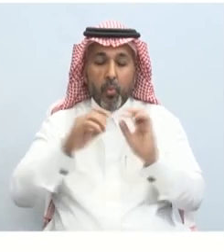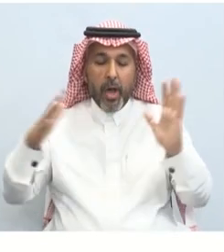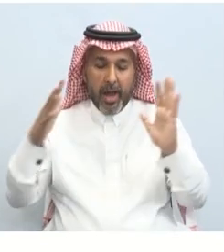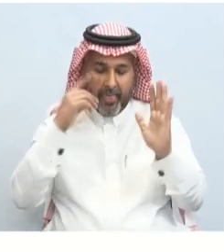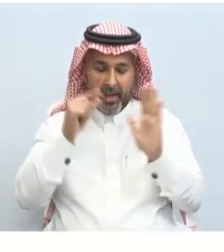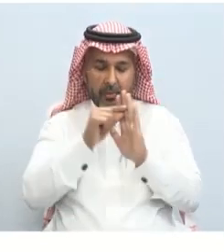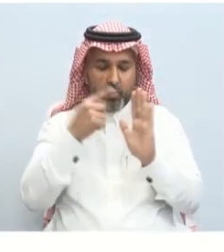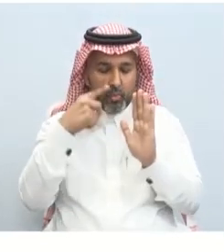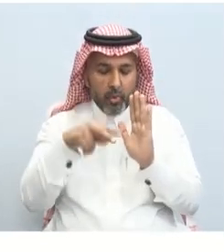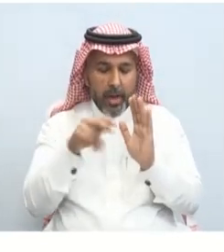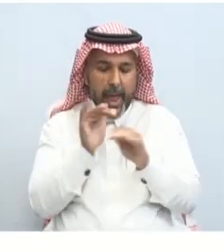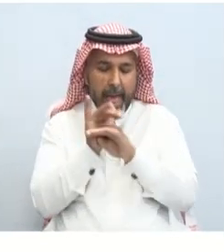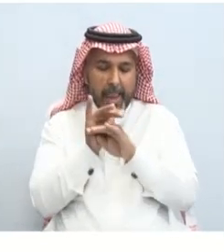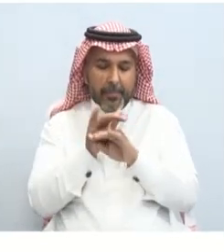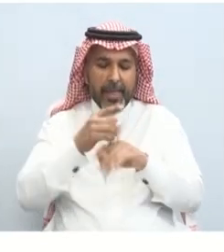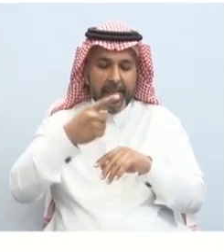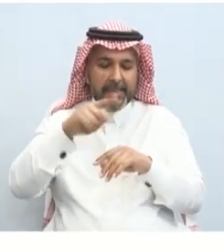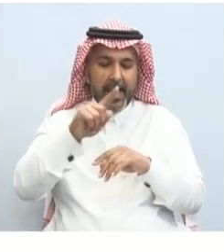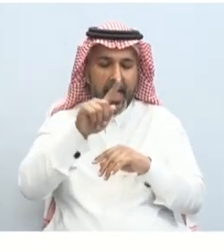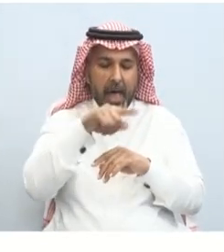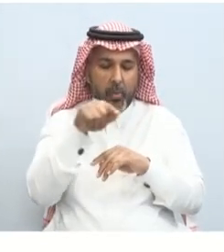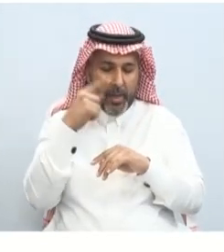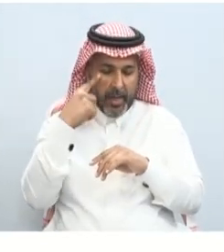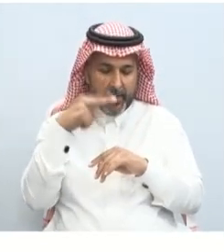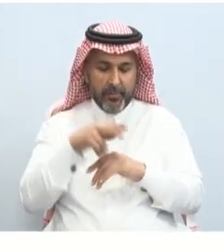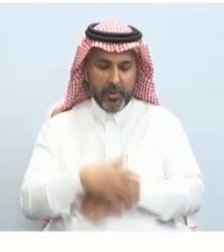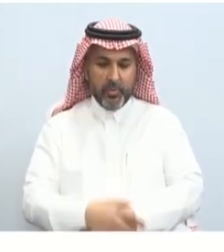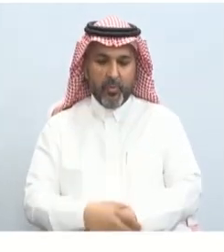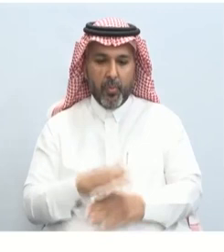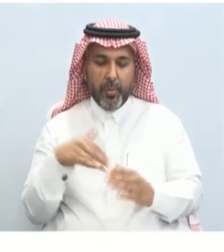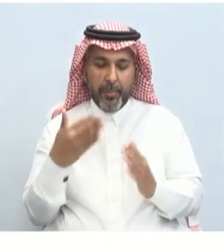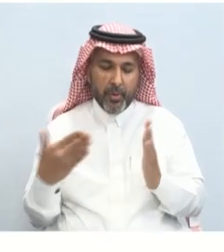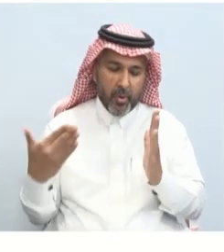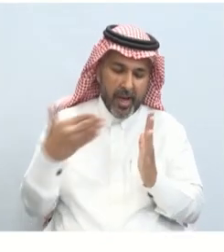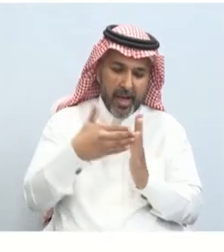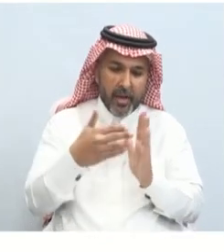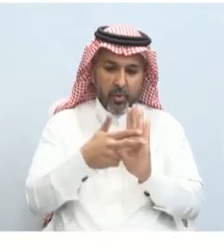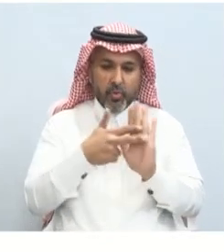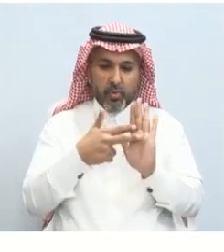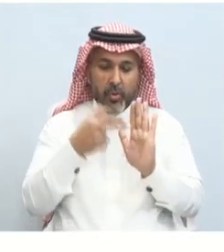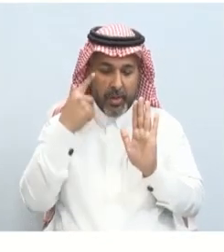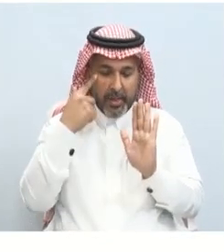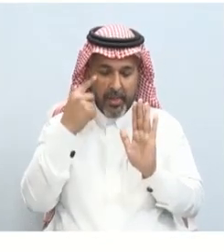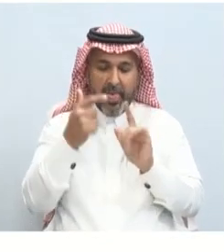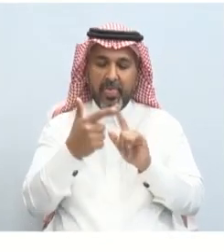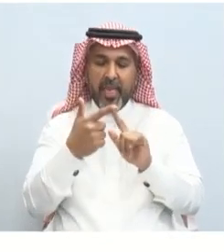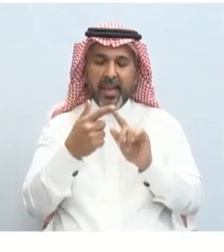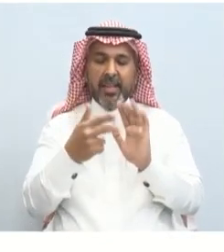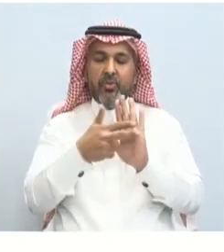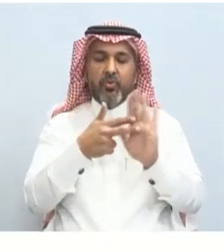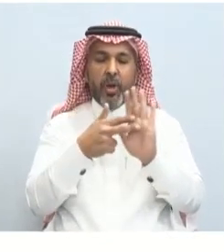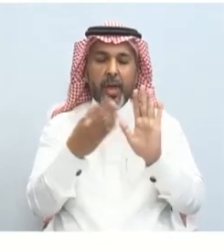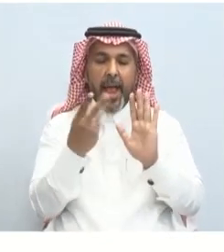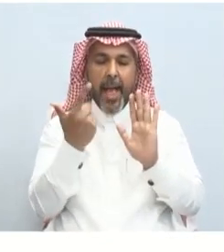النتيجه وقلنا نتيجه تترتب عن هذه المقدمه او المقدمات وقلنا ايضا